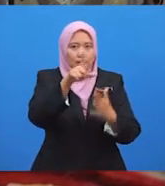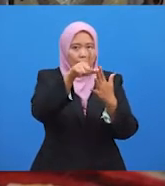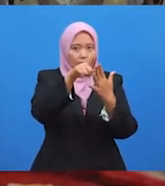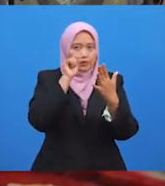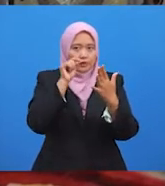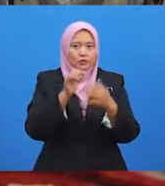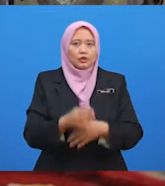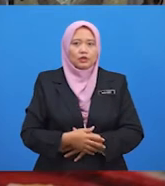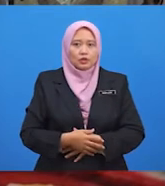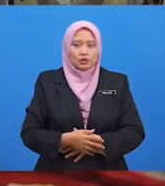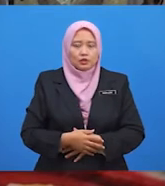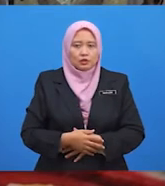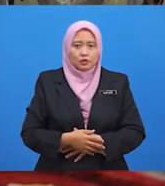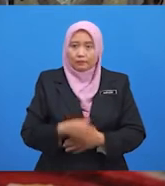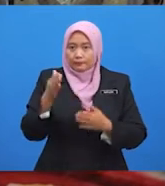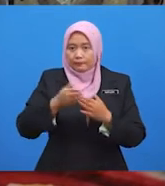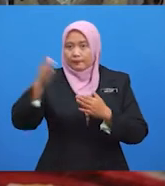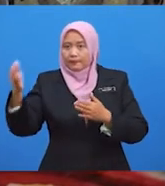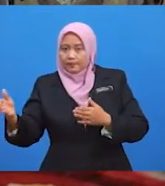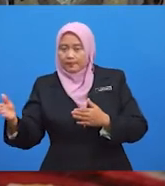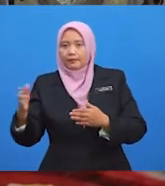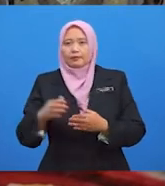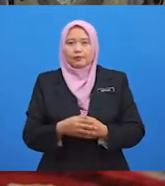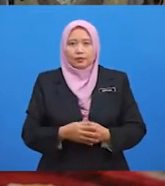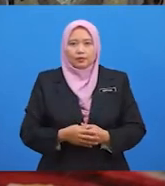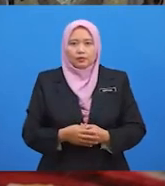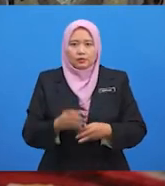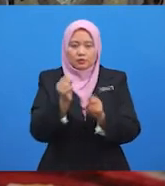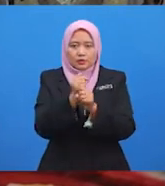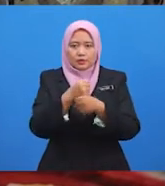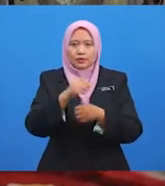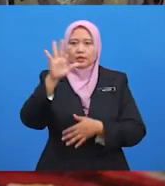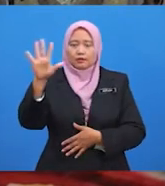Contohnya, ini adalah die cutter saiz